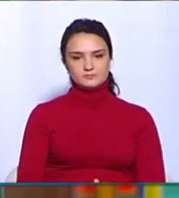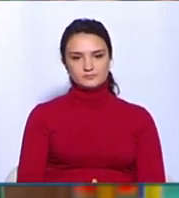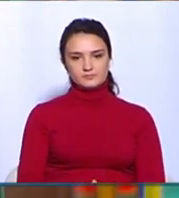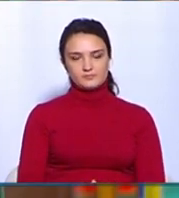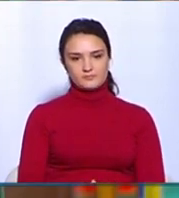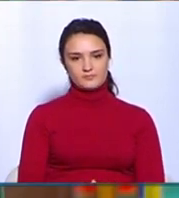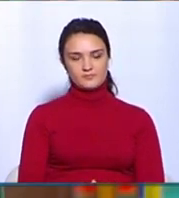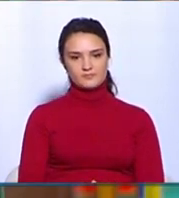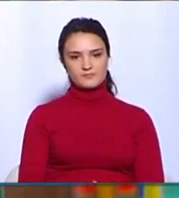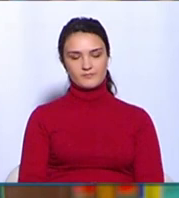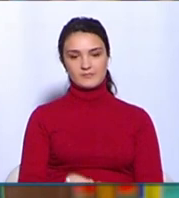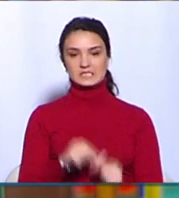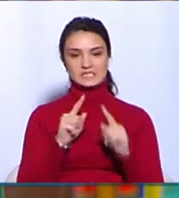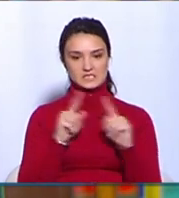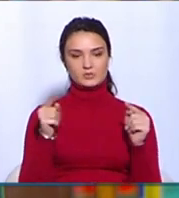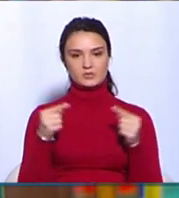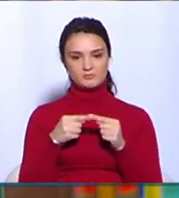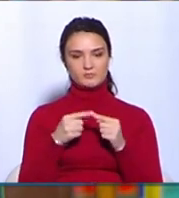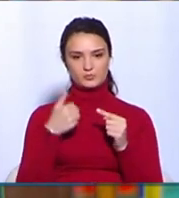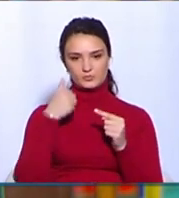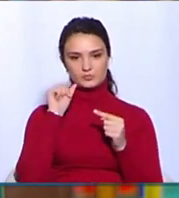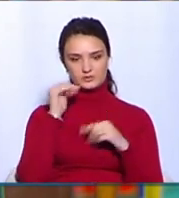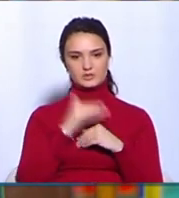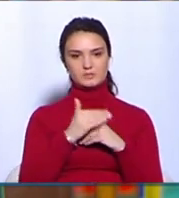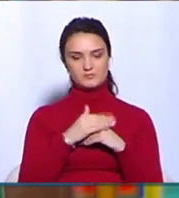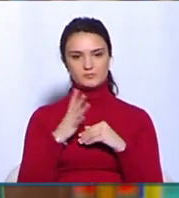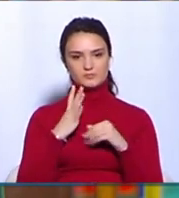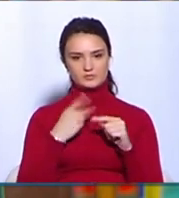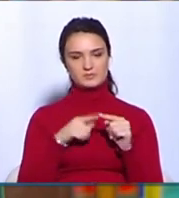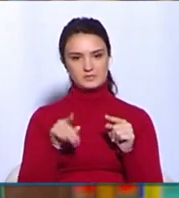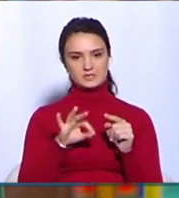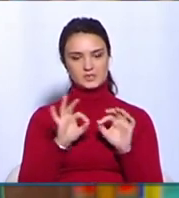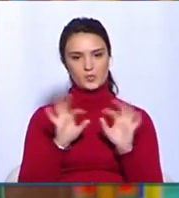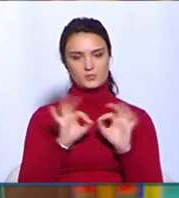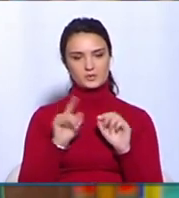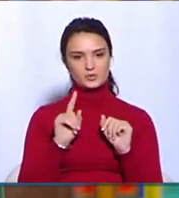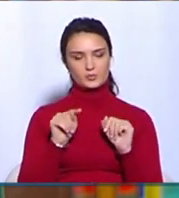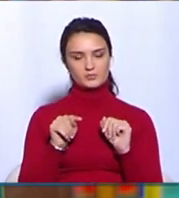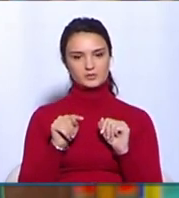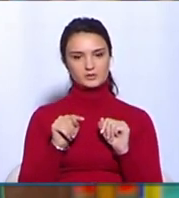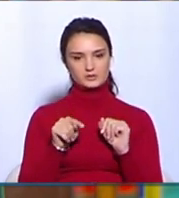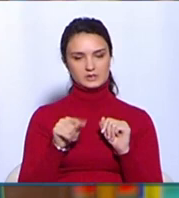ძალიან სასწაულია, ნამდვილად დამთხევა მოხდა, გუშინ სამამას ჰქონდა ზუსტად საუბარი იმაზე, რომ აკვიატებული